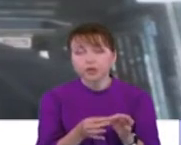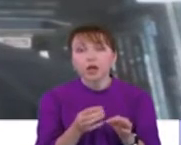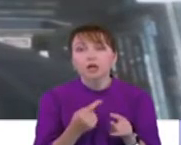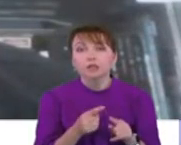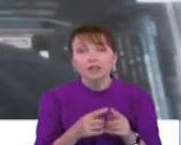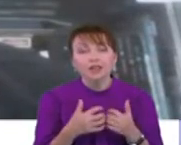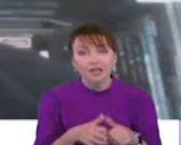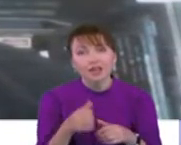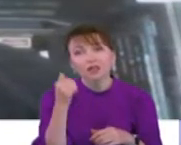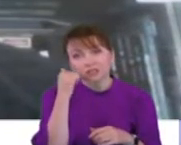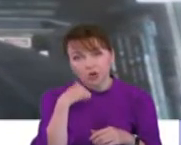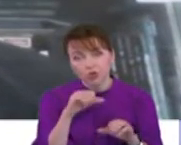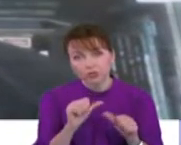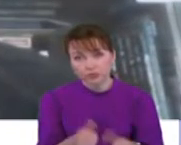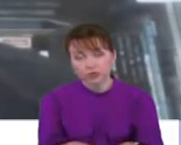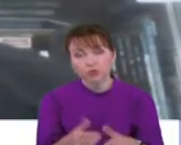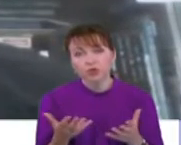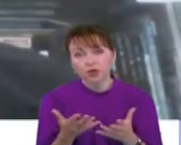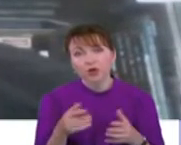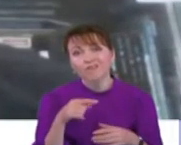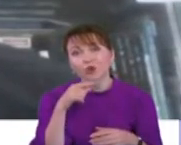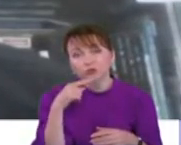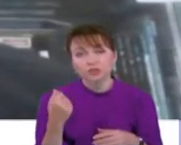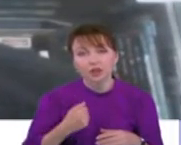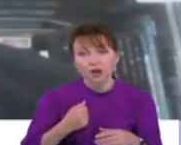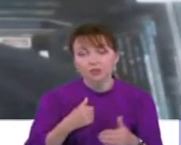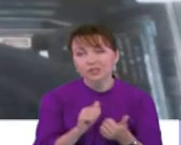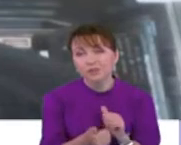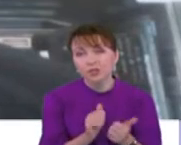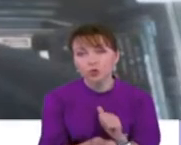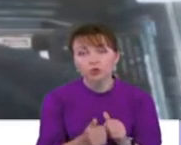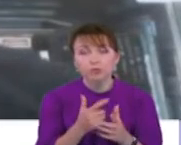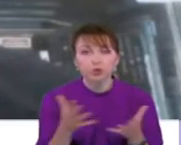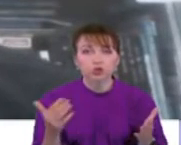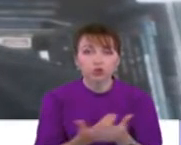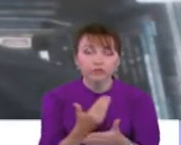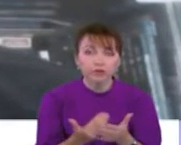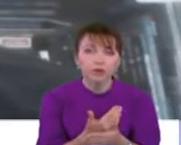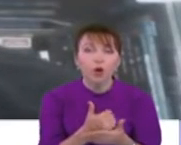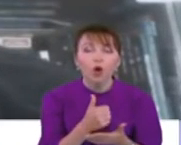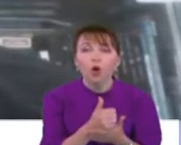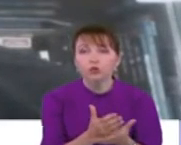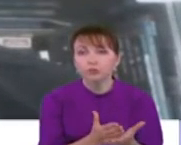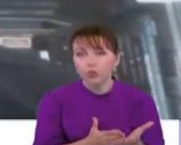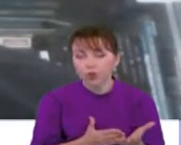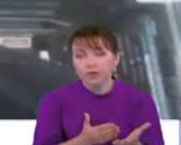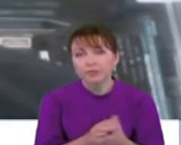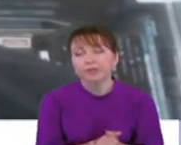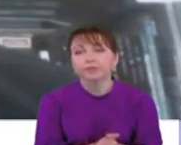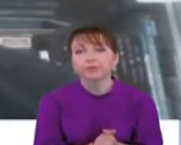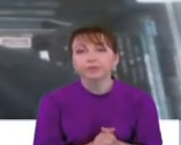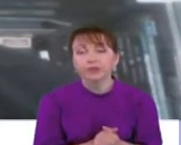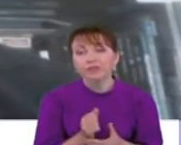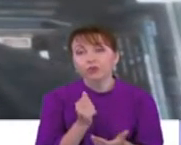техніка старого зразку, яка зараз в російській армії замінюється більш новими озброєннями. От, і